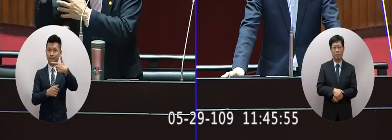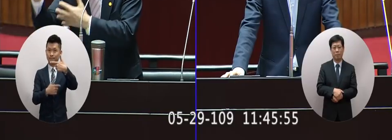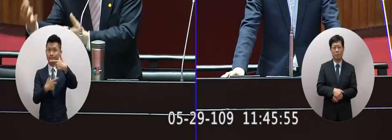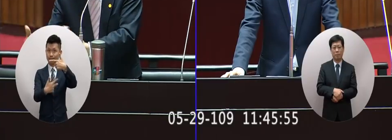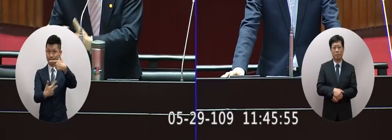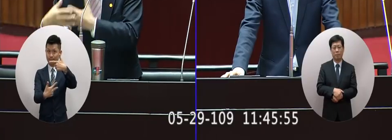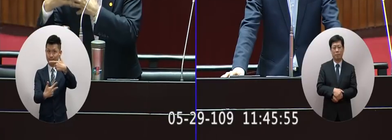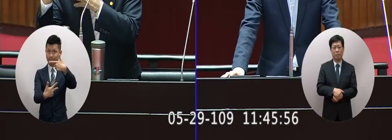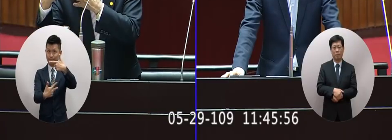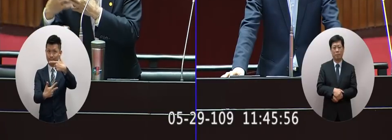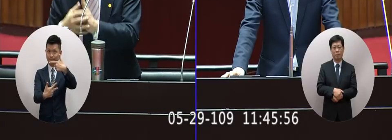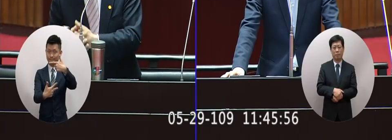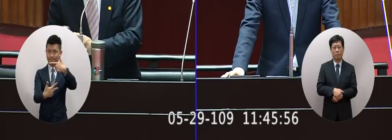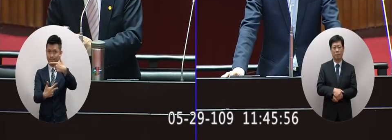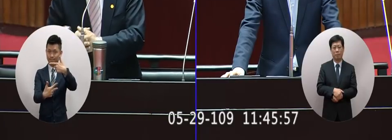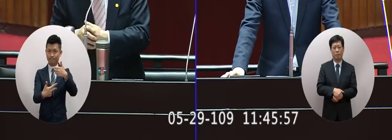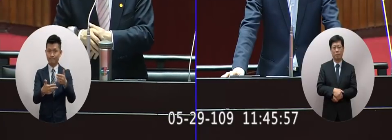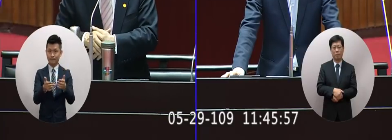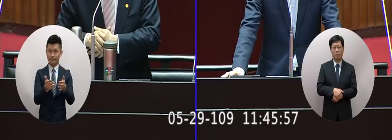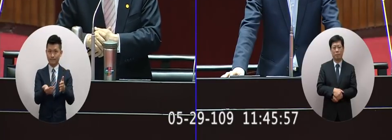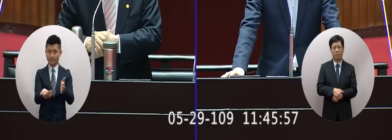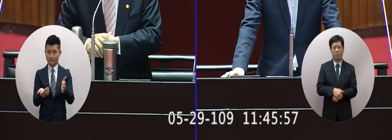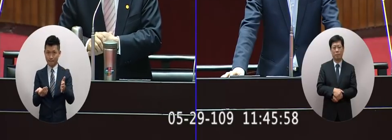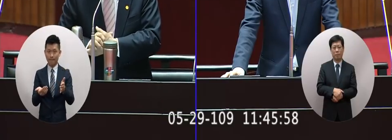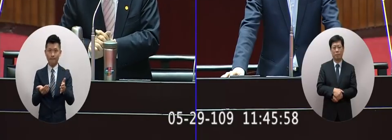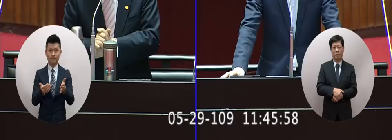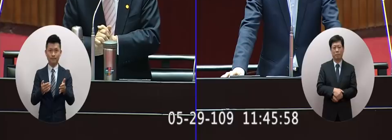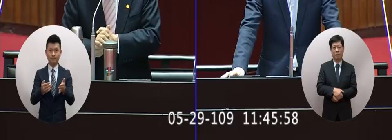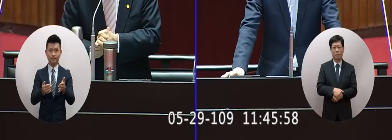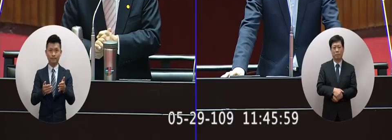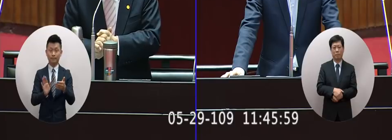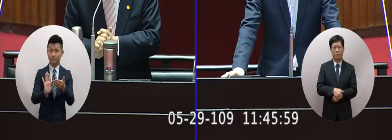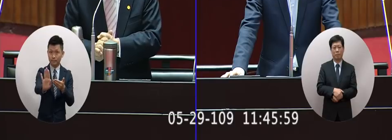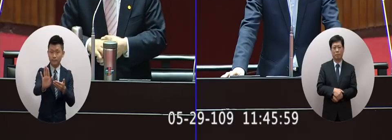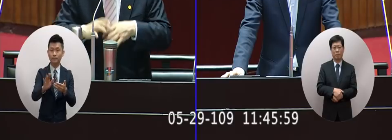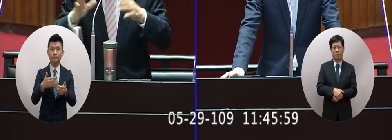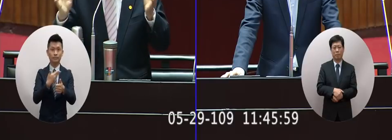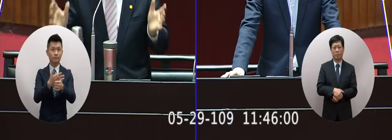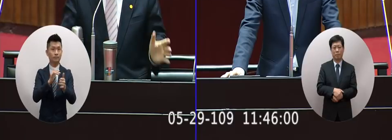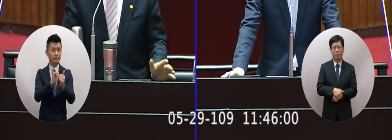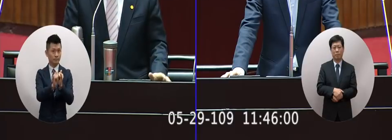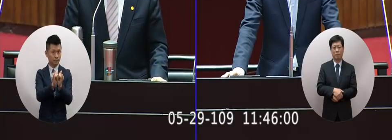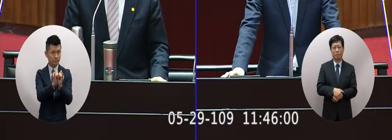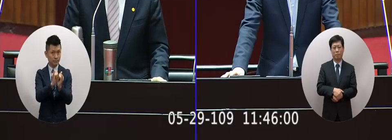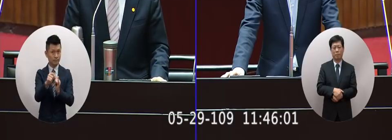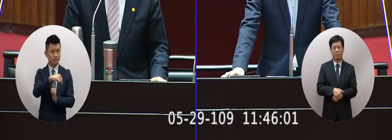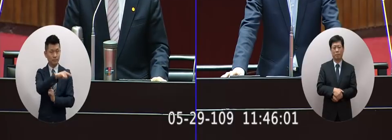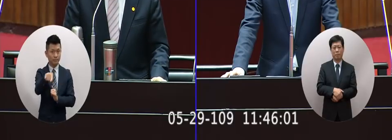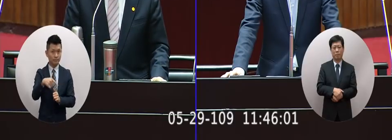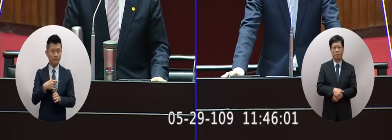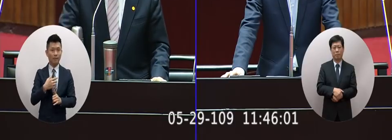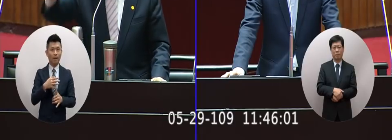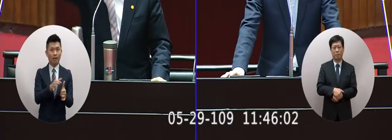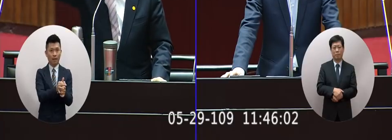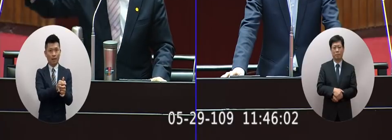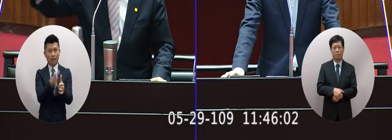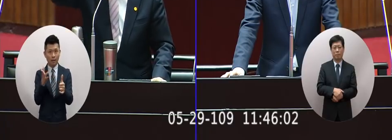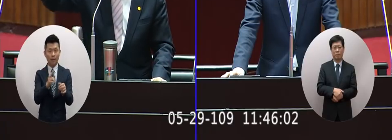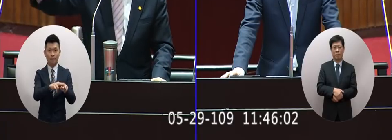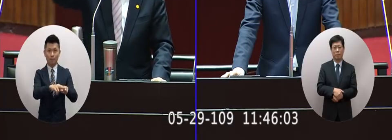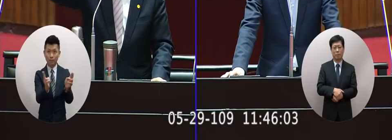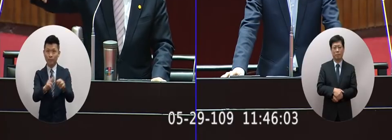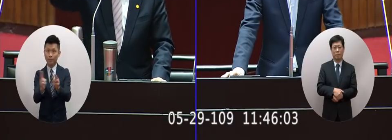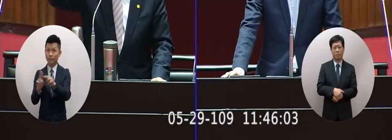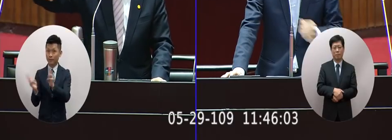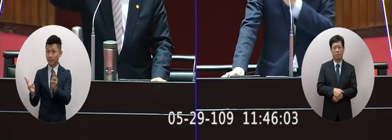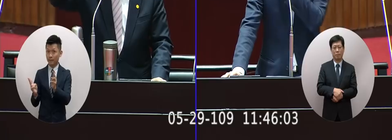6月7号整个大幅的来让国民更松绑，国